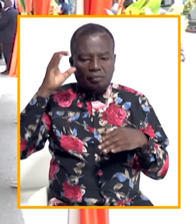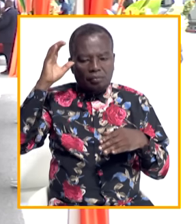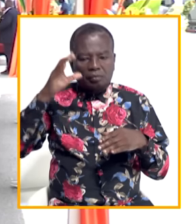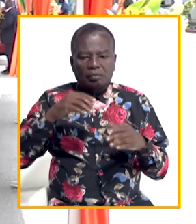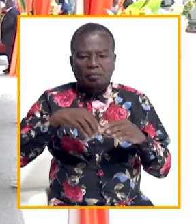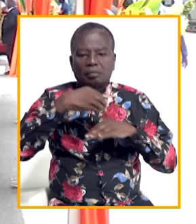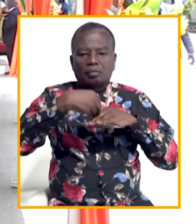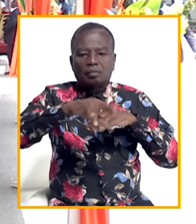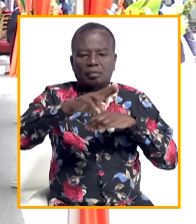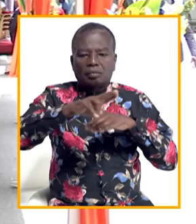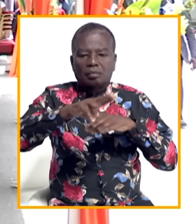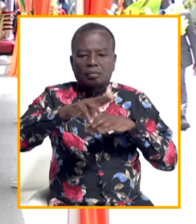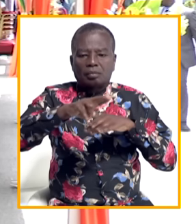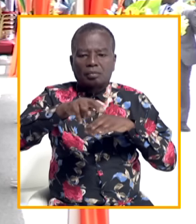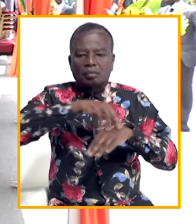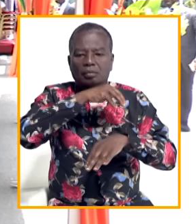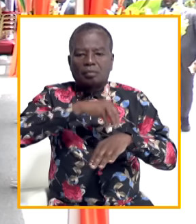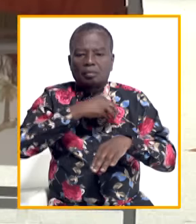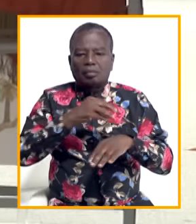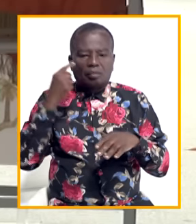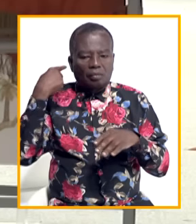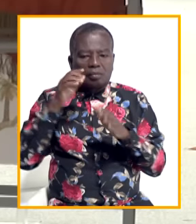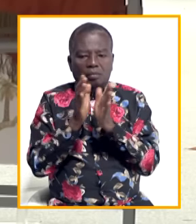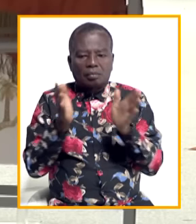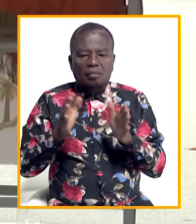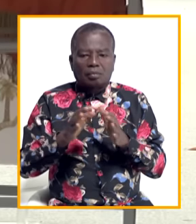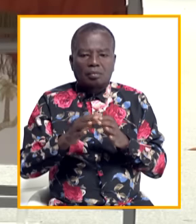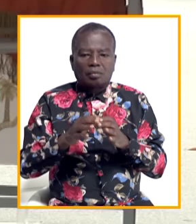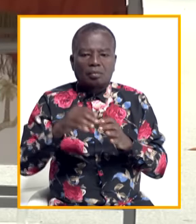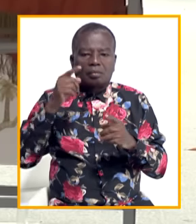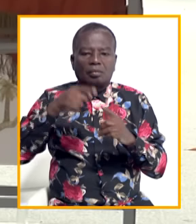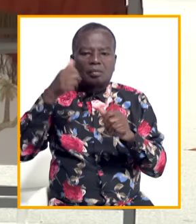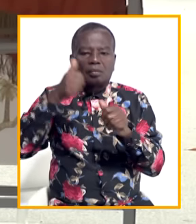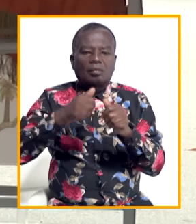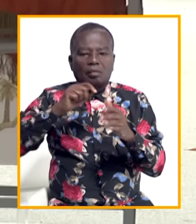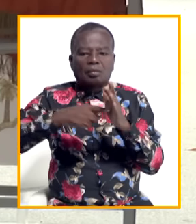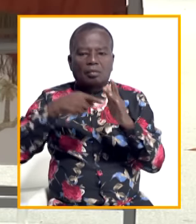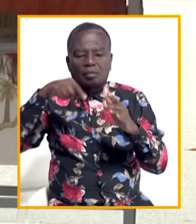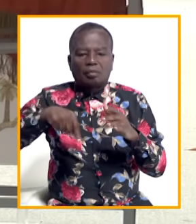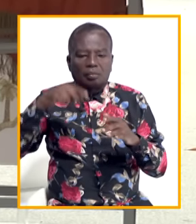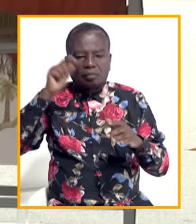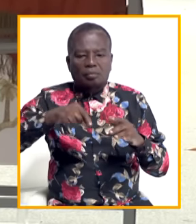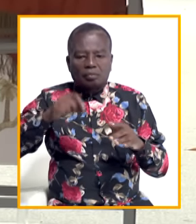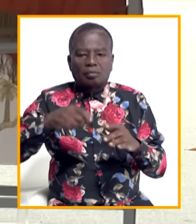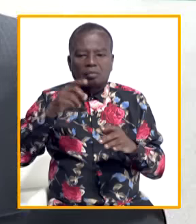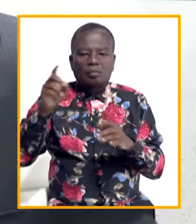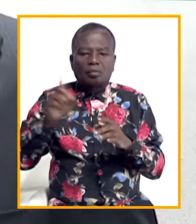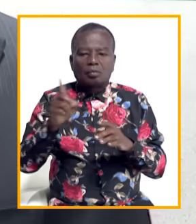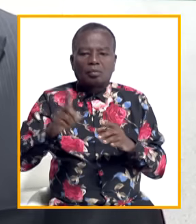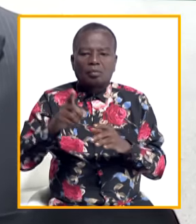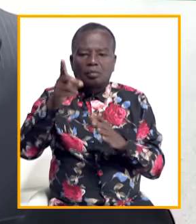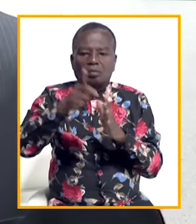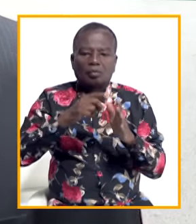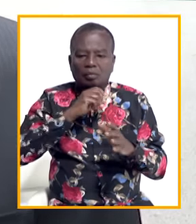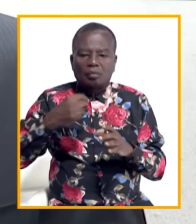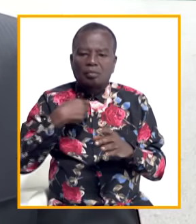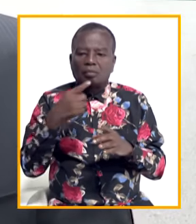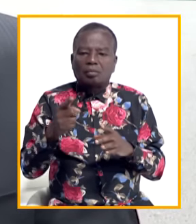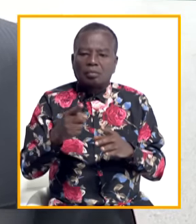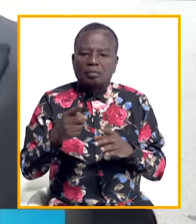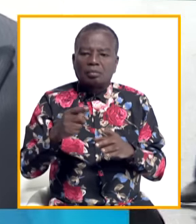mission au secrétariat général de l'Assemblée nationale. À chaque fois que de besoin, où le droit devait s'exprimer, je l'appelais. Je disais, grand